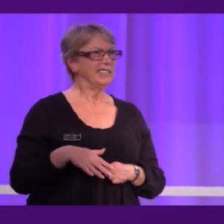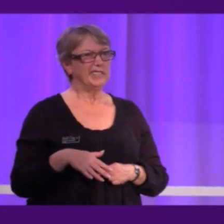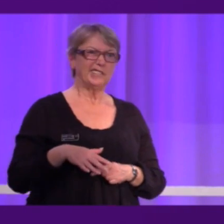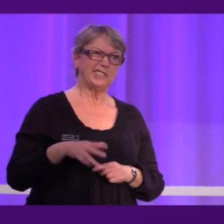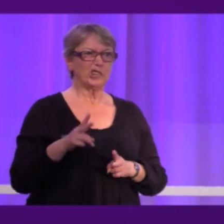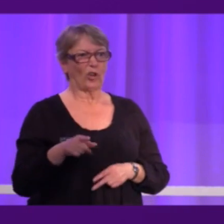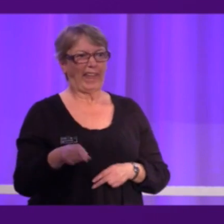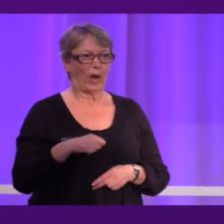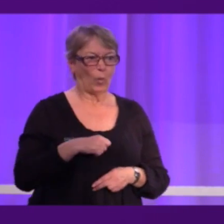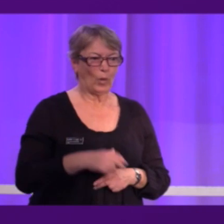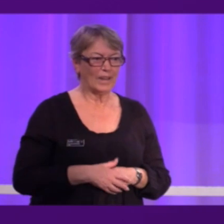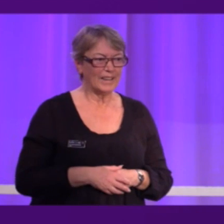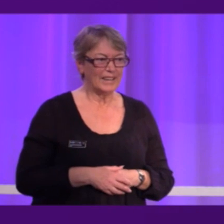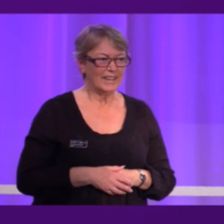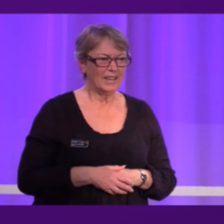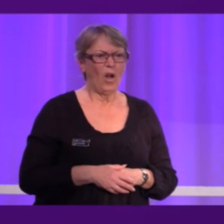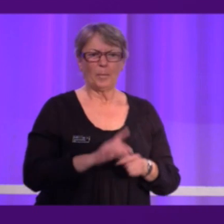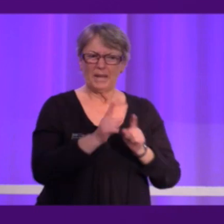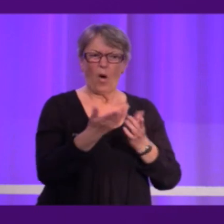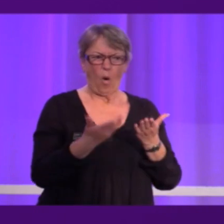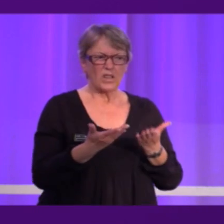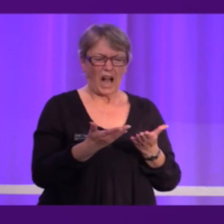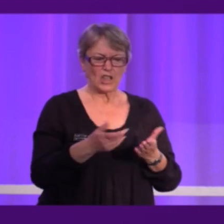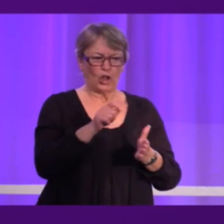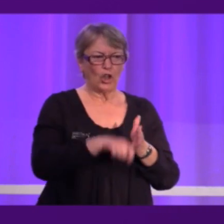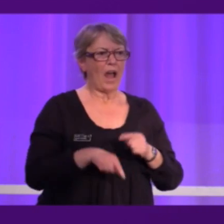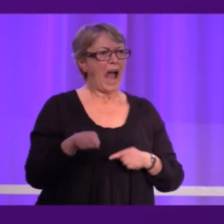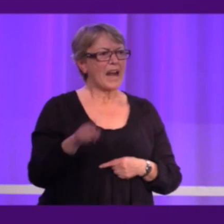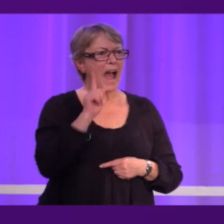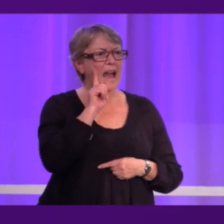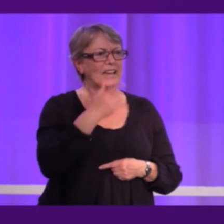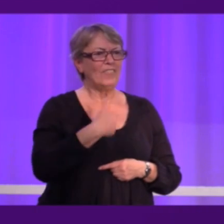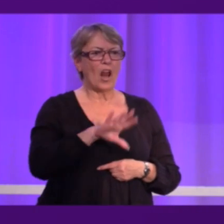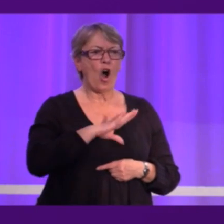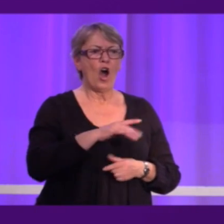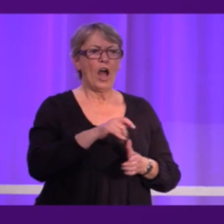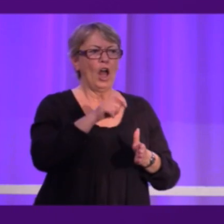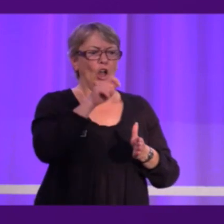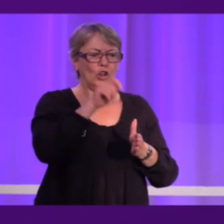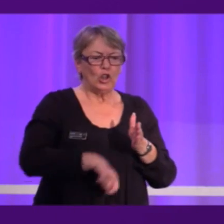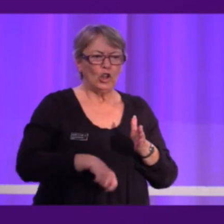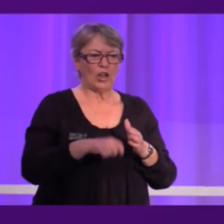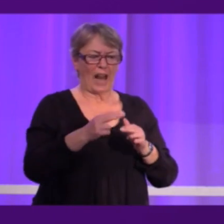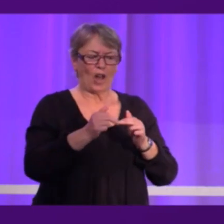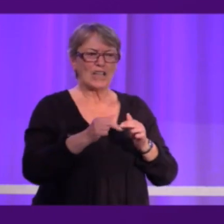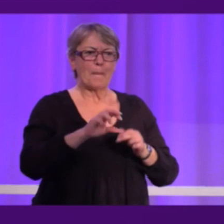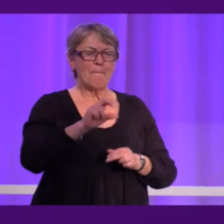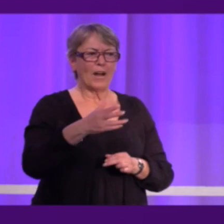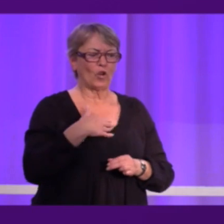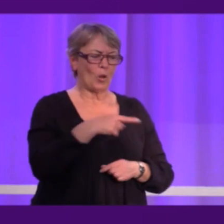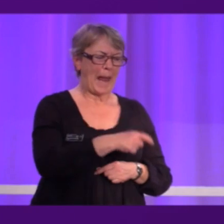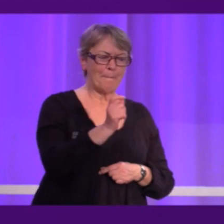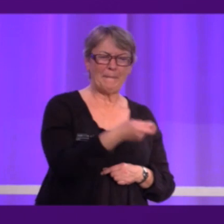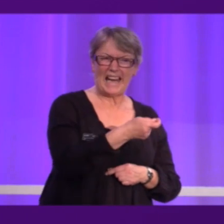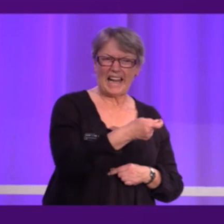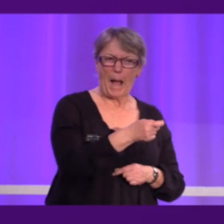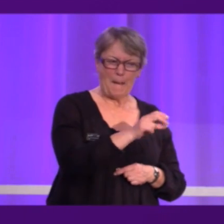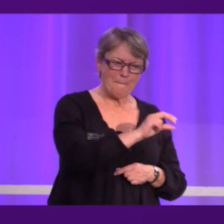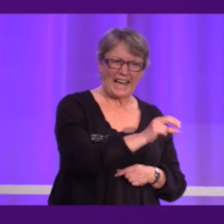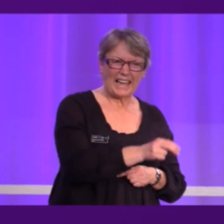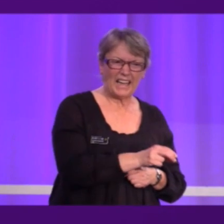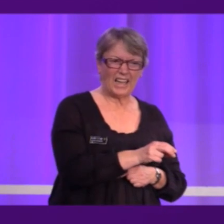roligt. Det blir också ganska dyrt eftersom han alltid vill ha dyra nagellacksmärken, för han tycker att de där lite billigare